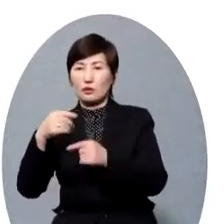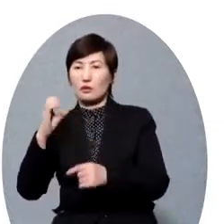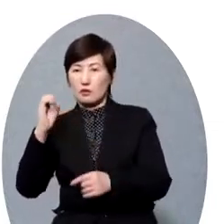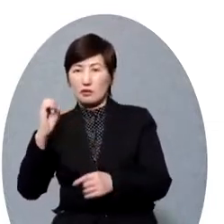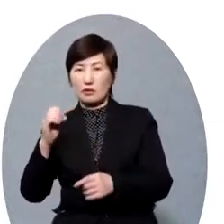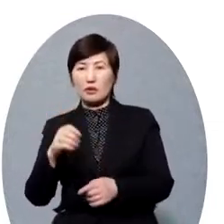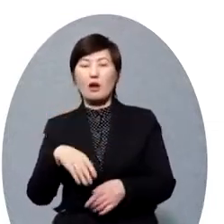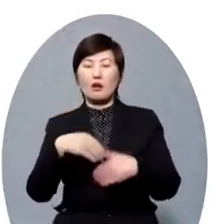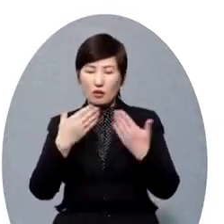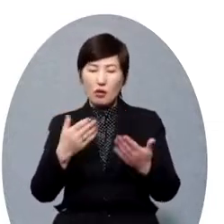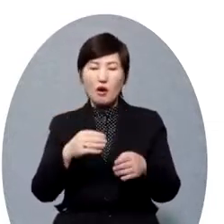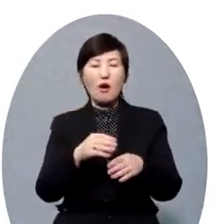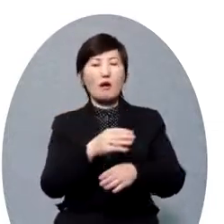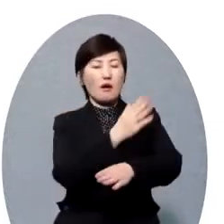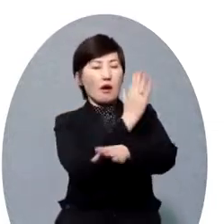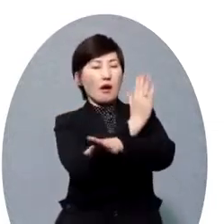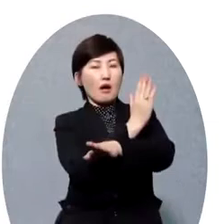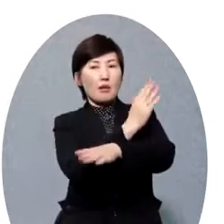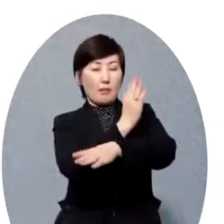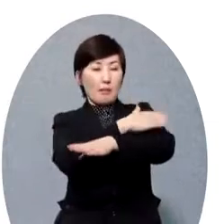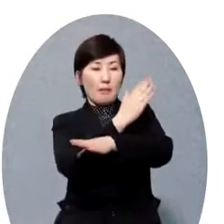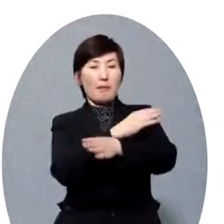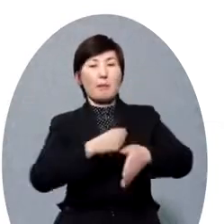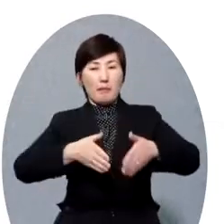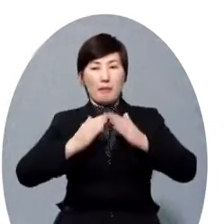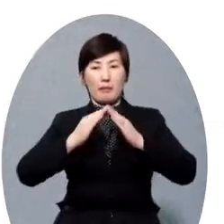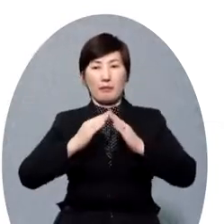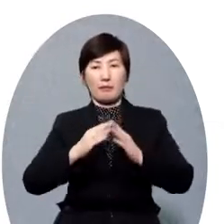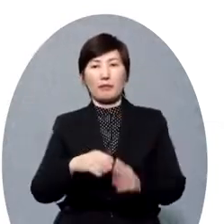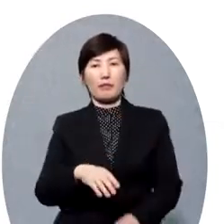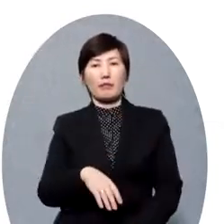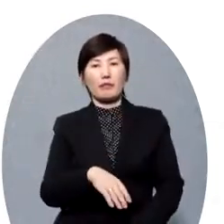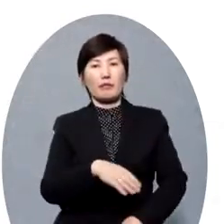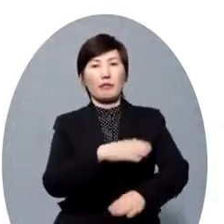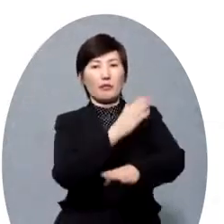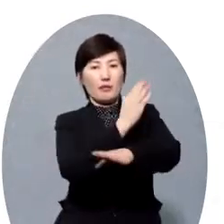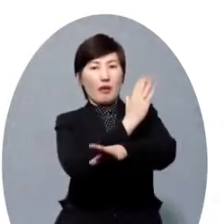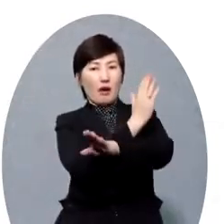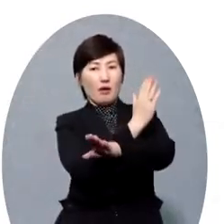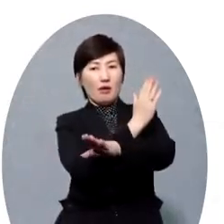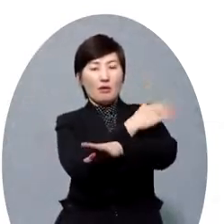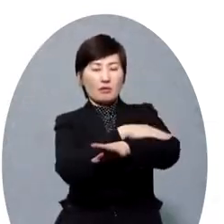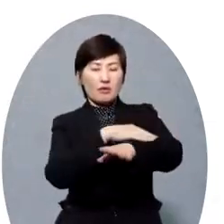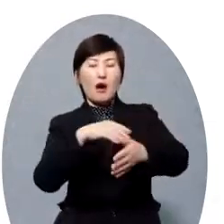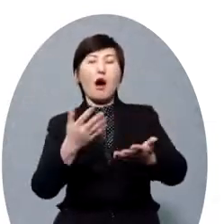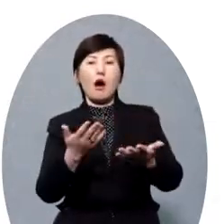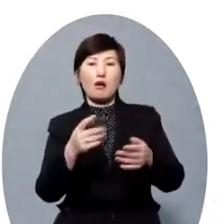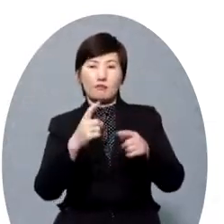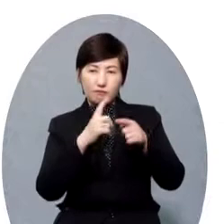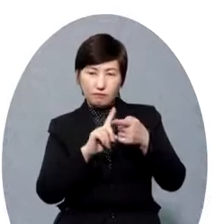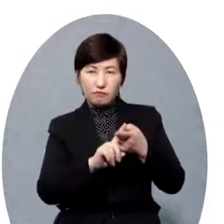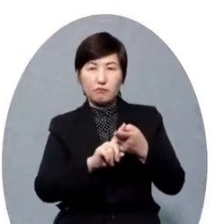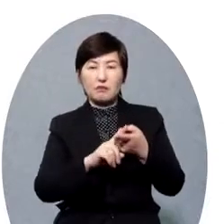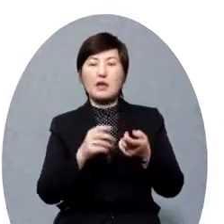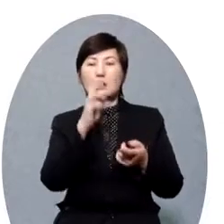За OX тэнхлэгийн огтлцлын цэгийг нь олъё. Y-гийн оронд 0-ыг орлуулхад 0 тэнцүү 2x дээр